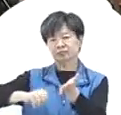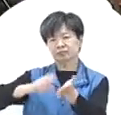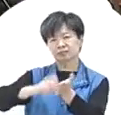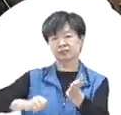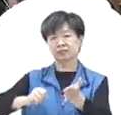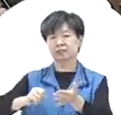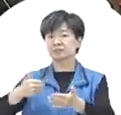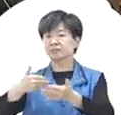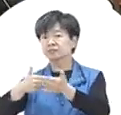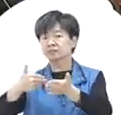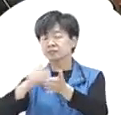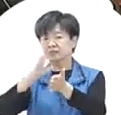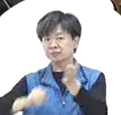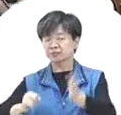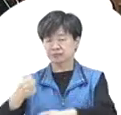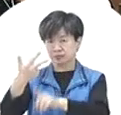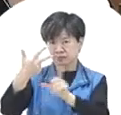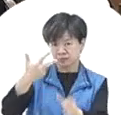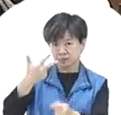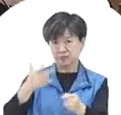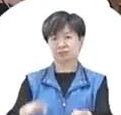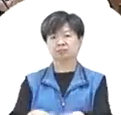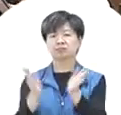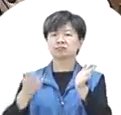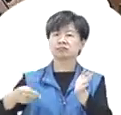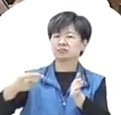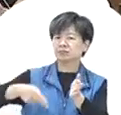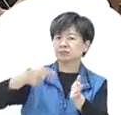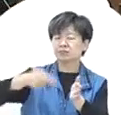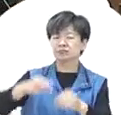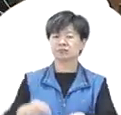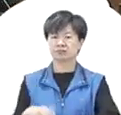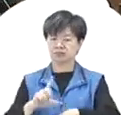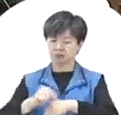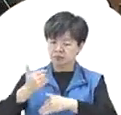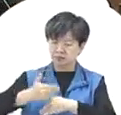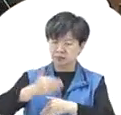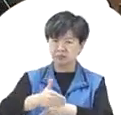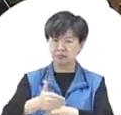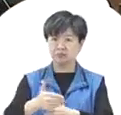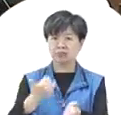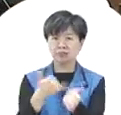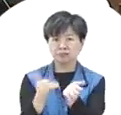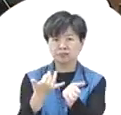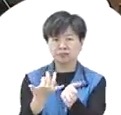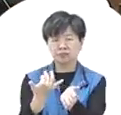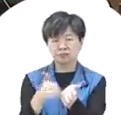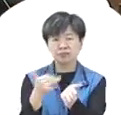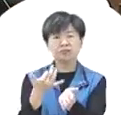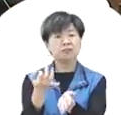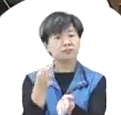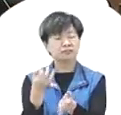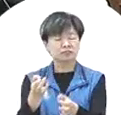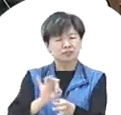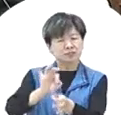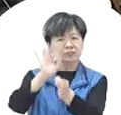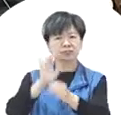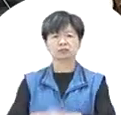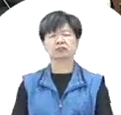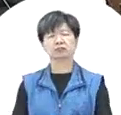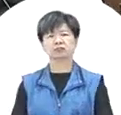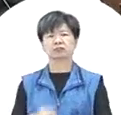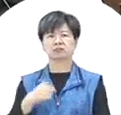在七月份开放台铁，我们会逐步逐步去调整预算。 市长为什么跟你讲，为什么要跟你讲